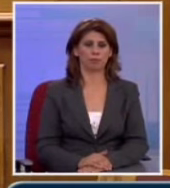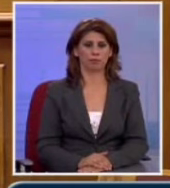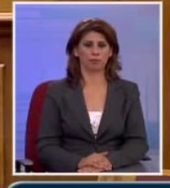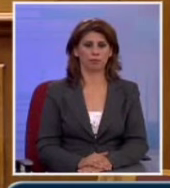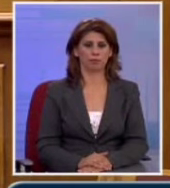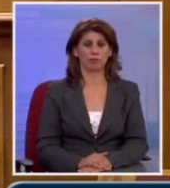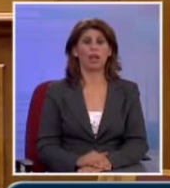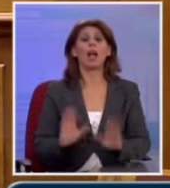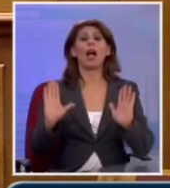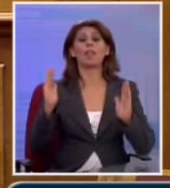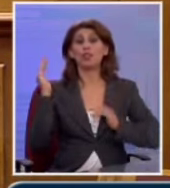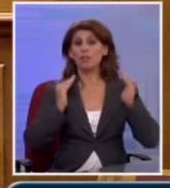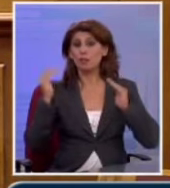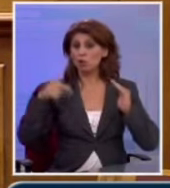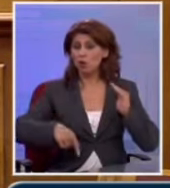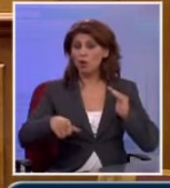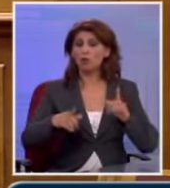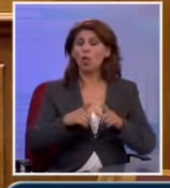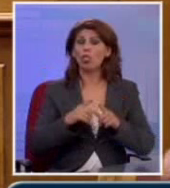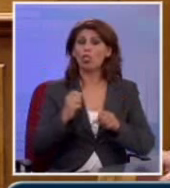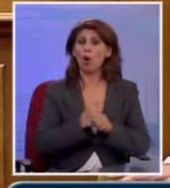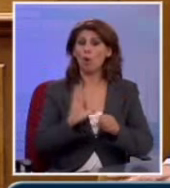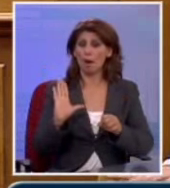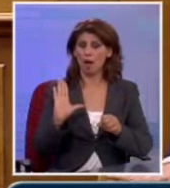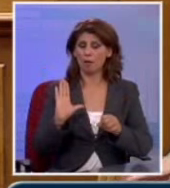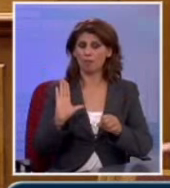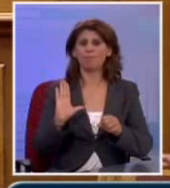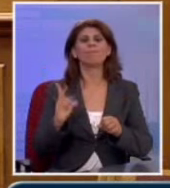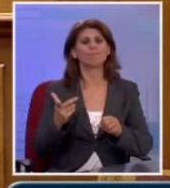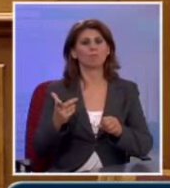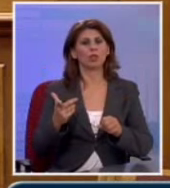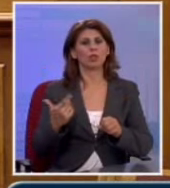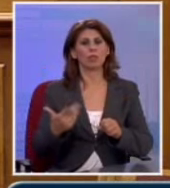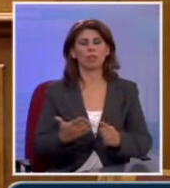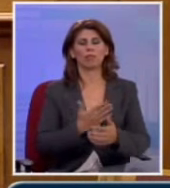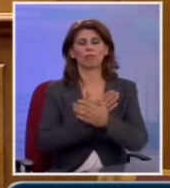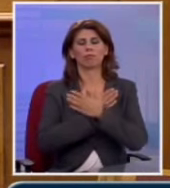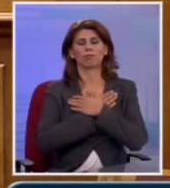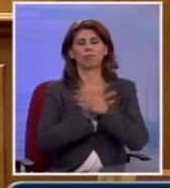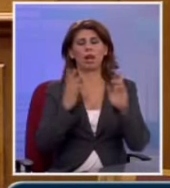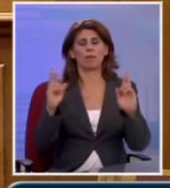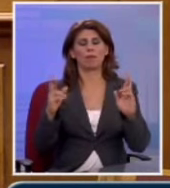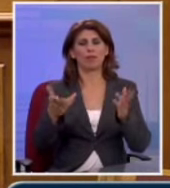Αν δεν το αφισβητήσουμε τώρα αυτό το δόγμα, τότε βάζουμε τα φόπλακα στην ελπίδα.